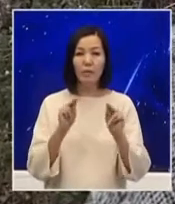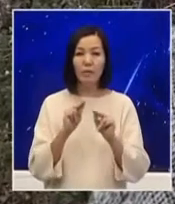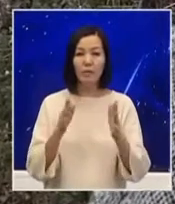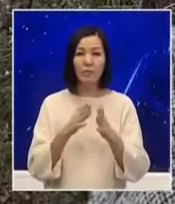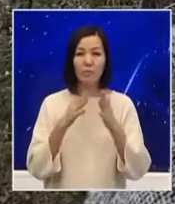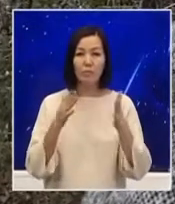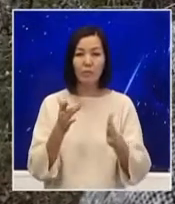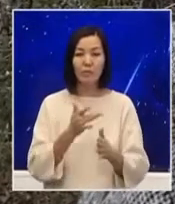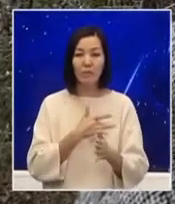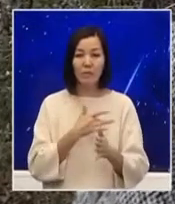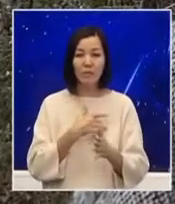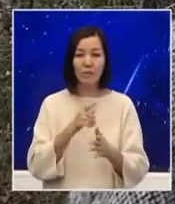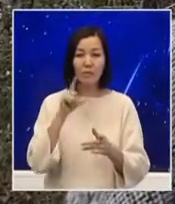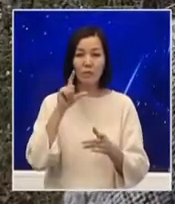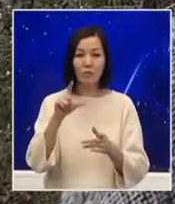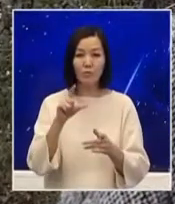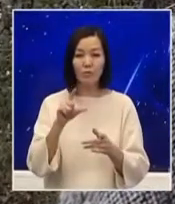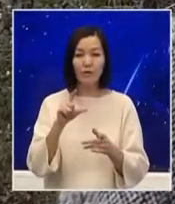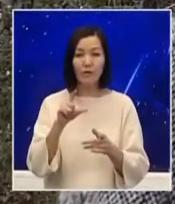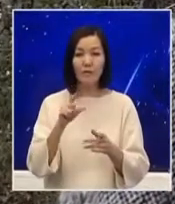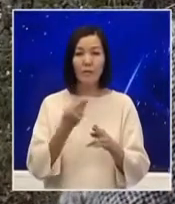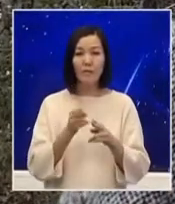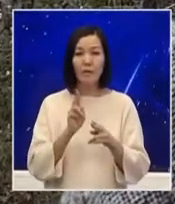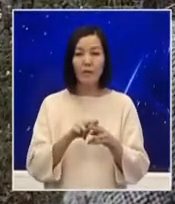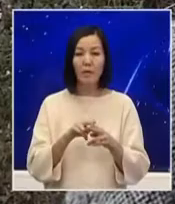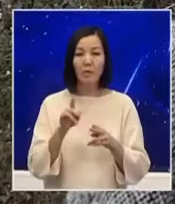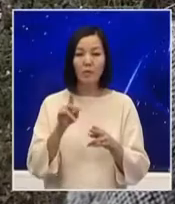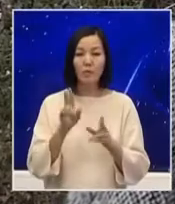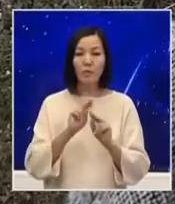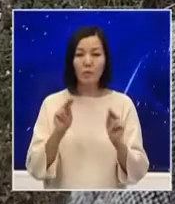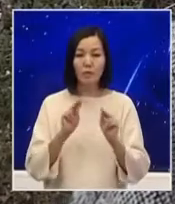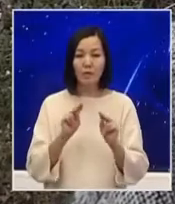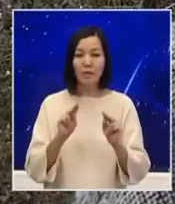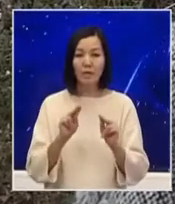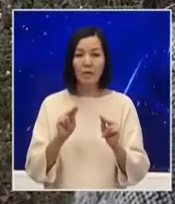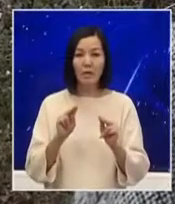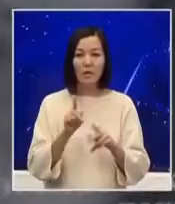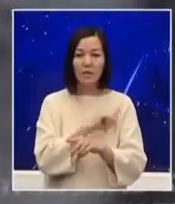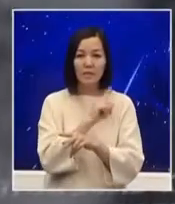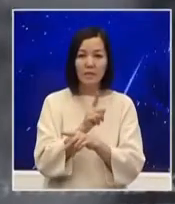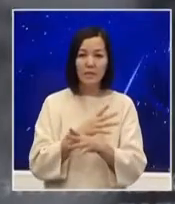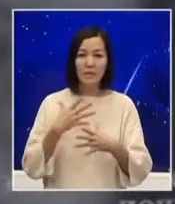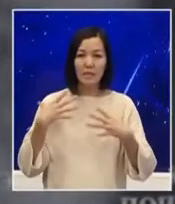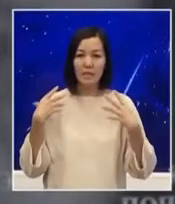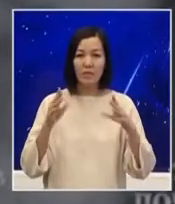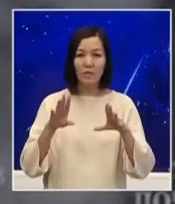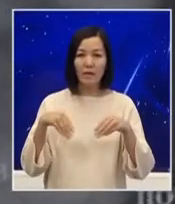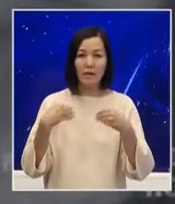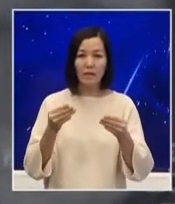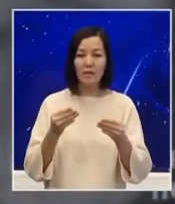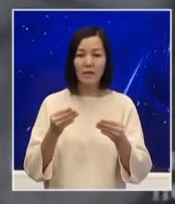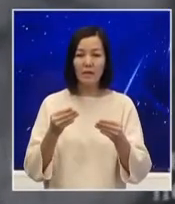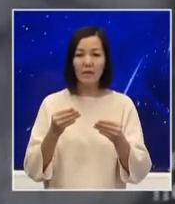большей буквы. Поэтому она сколько сил, сколько здоровья отдала именно системе